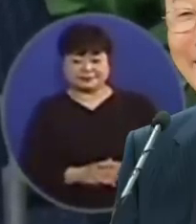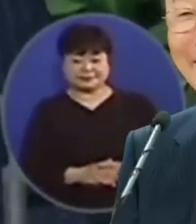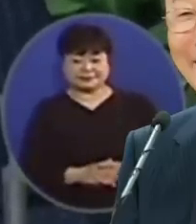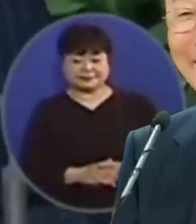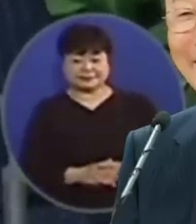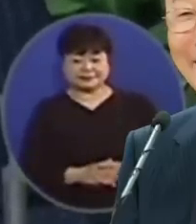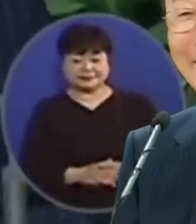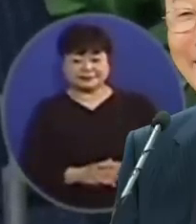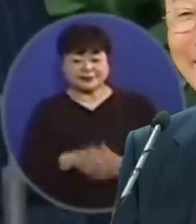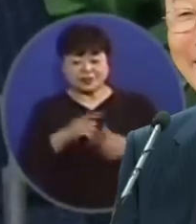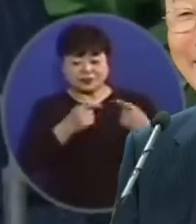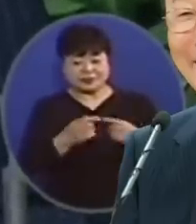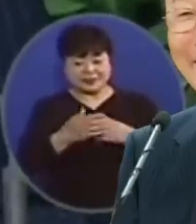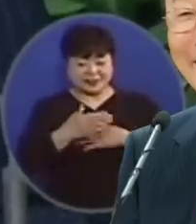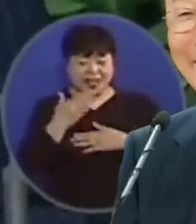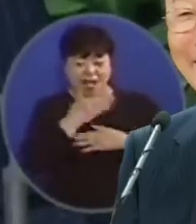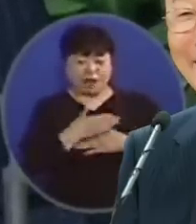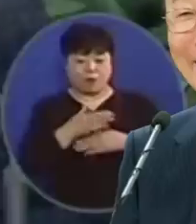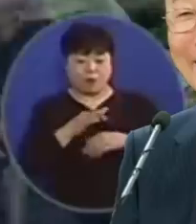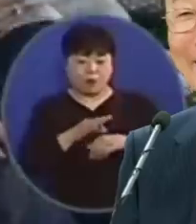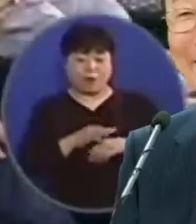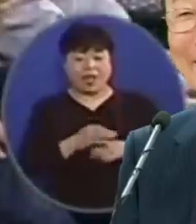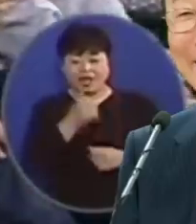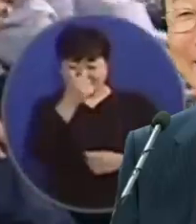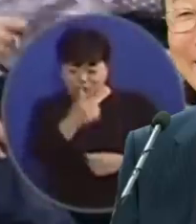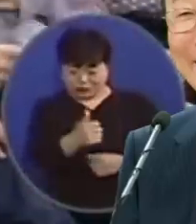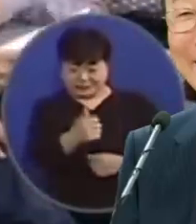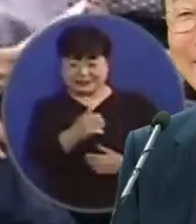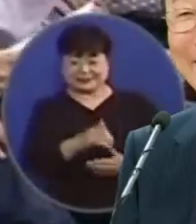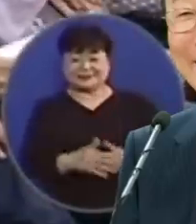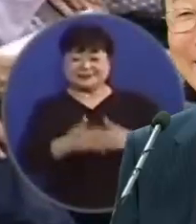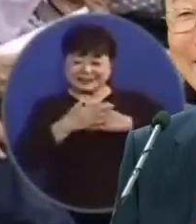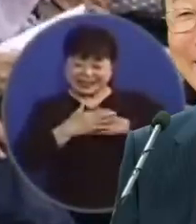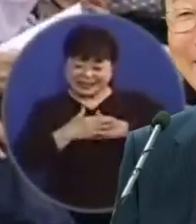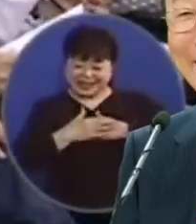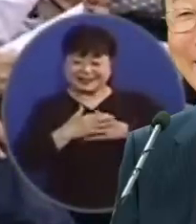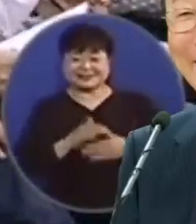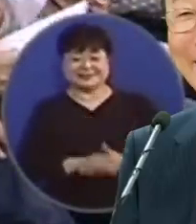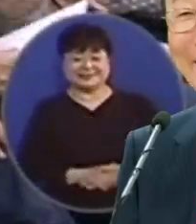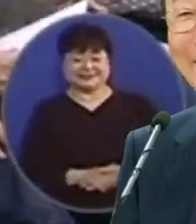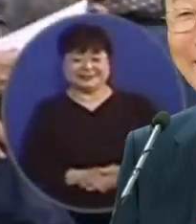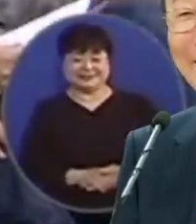따라 말씀해. 내 몸의 주인은 나다. 마귀가 아니다.